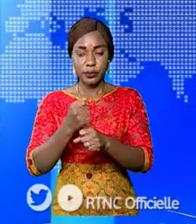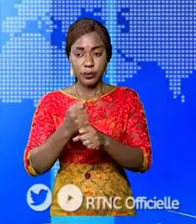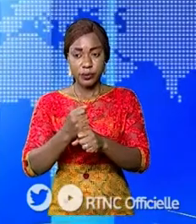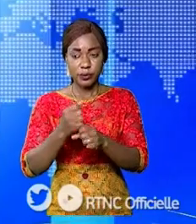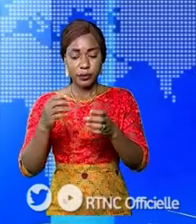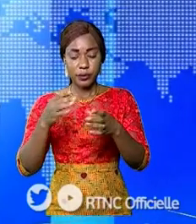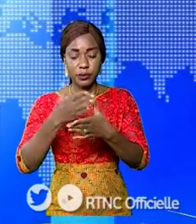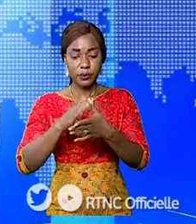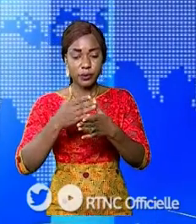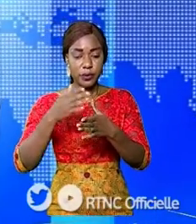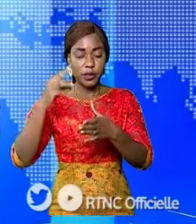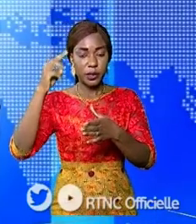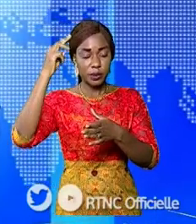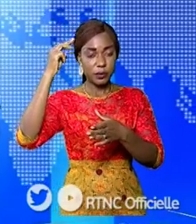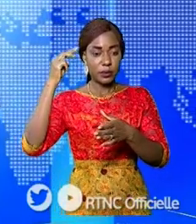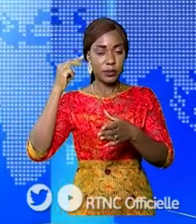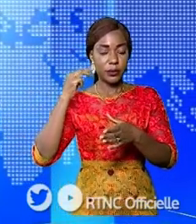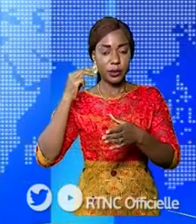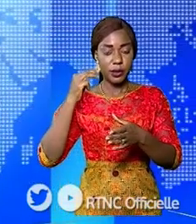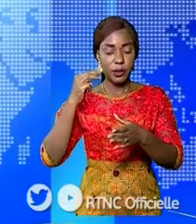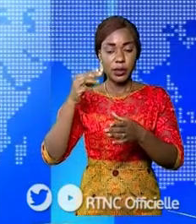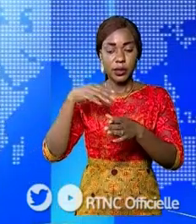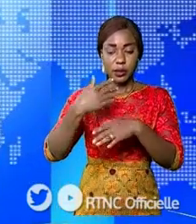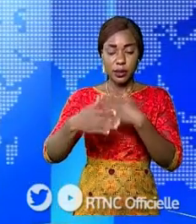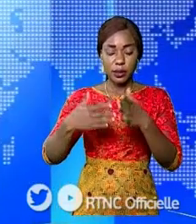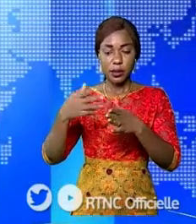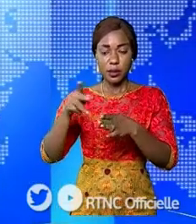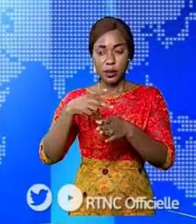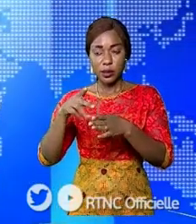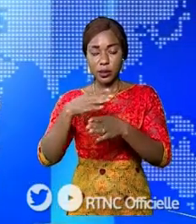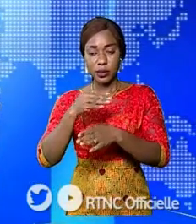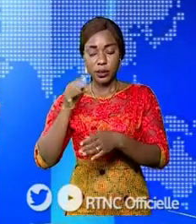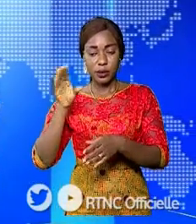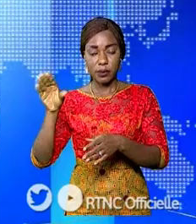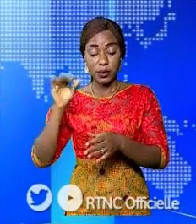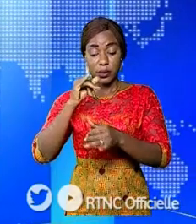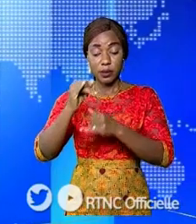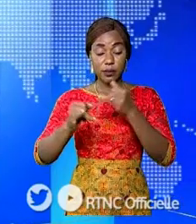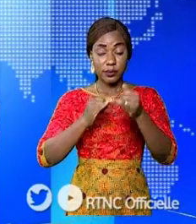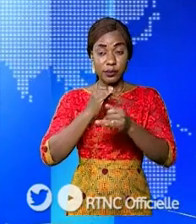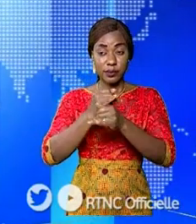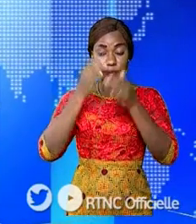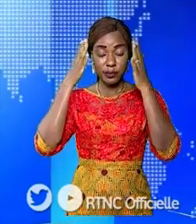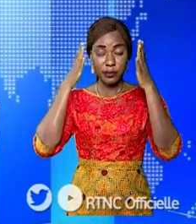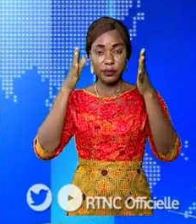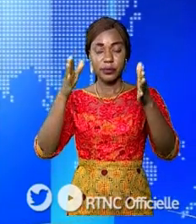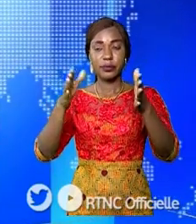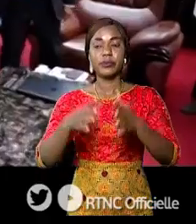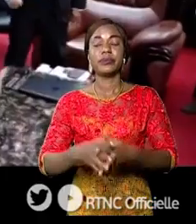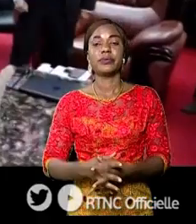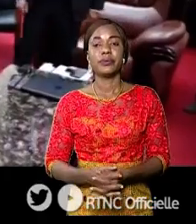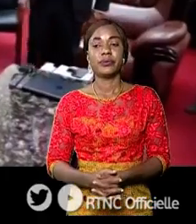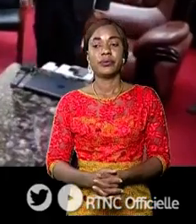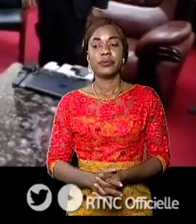ministre de la Formation professionnelle, Arts et Métiers et la délégation de la Banque mondiale, Anita Luambwa. Reportage.